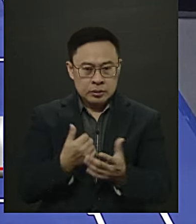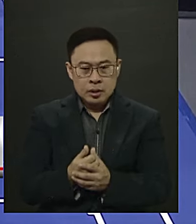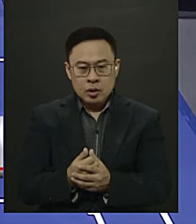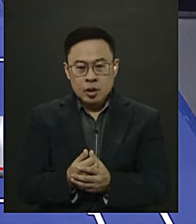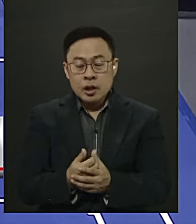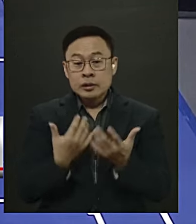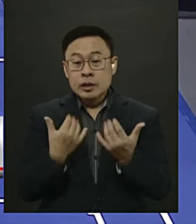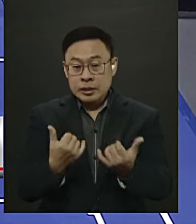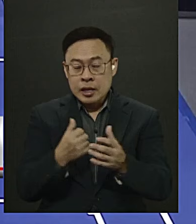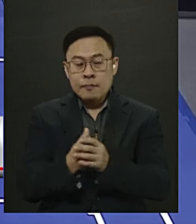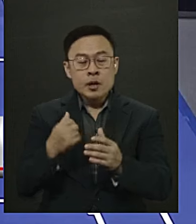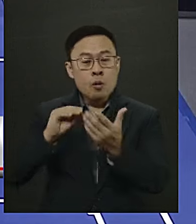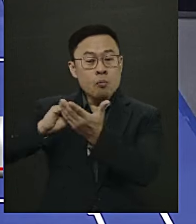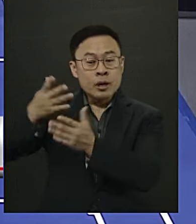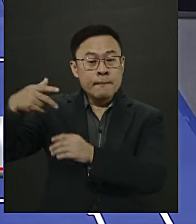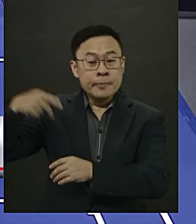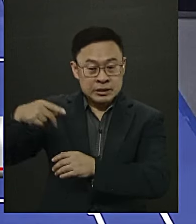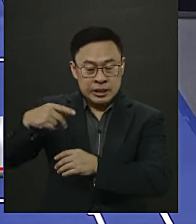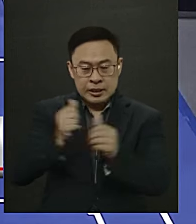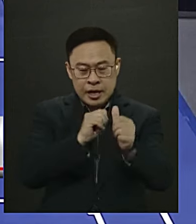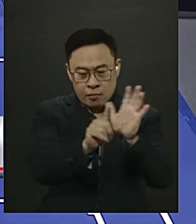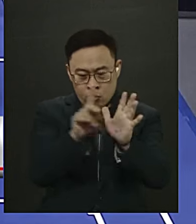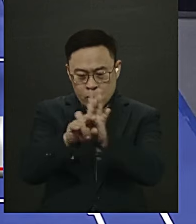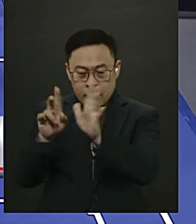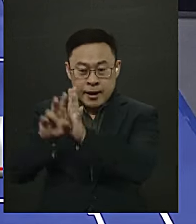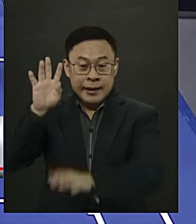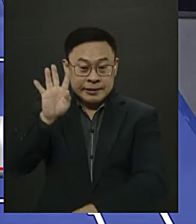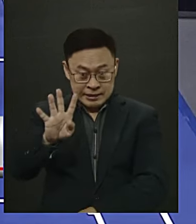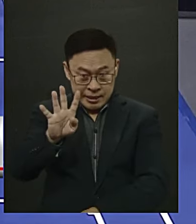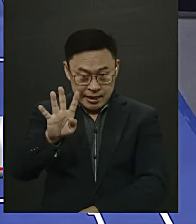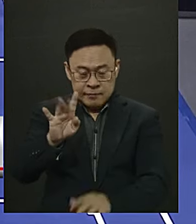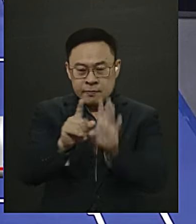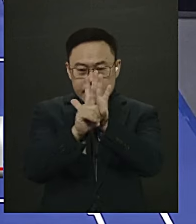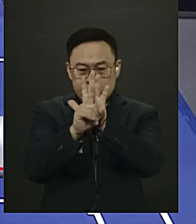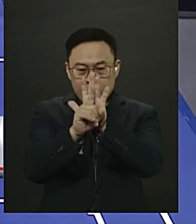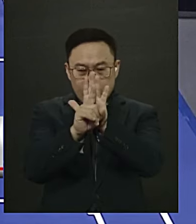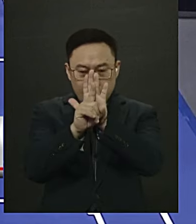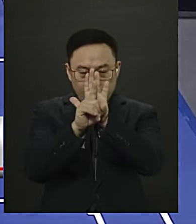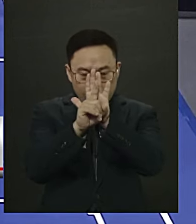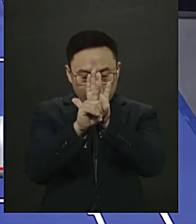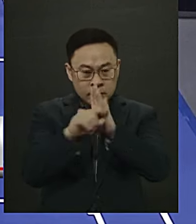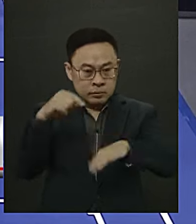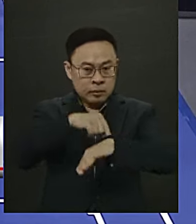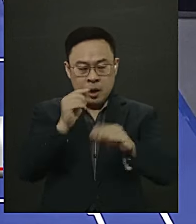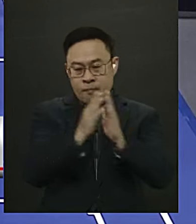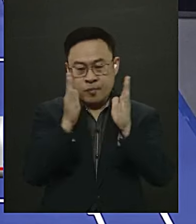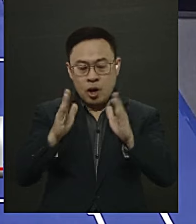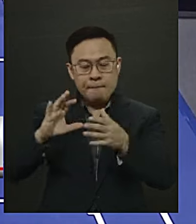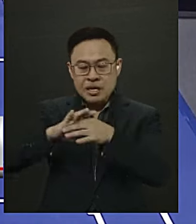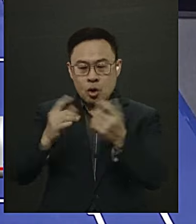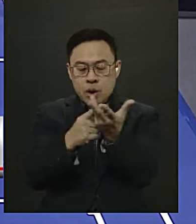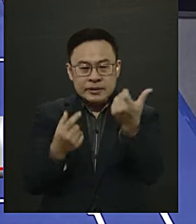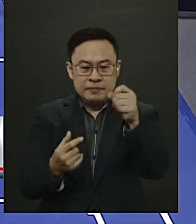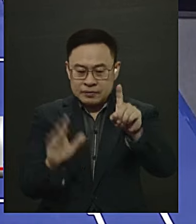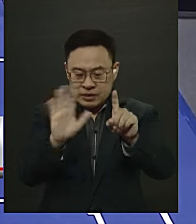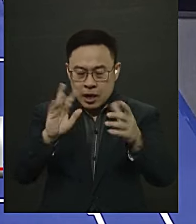มละ10นาทีทีนี้เล่นกันไปเลยคราวนี้ครบ10นาทีใครทำแต้มนำอยู ่ ก็จะคว้าชัยในเกมนั้นๆผลปร